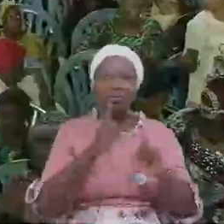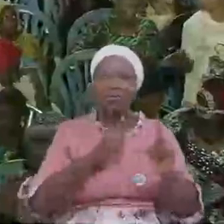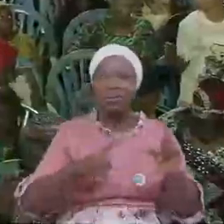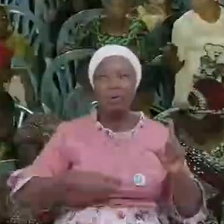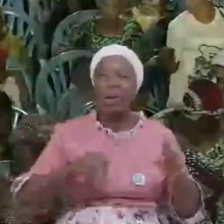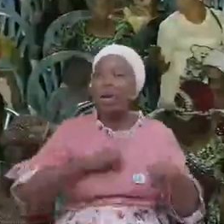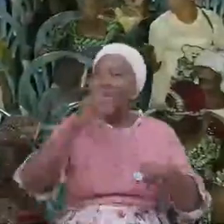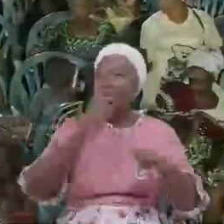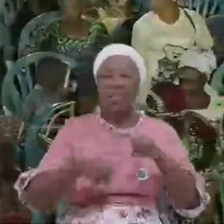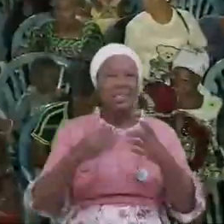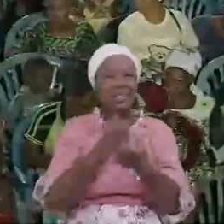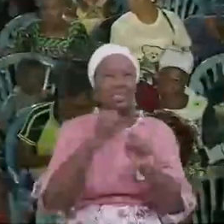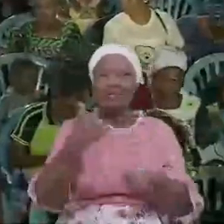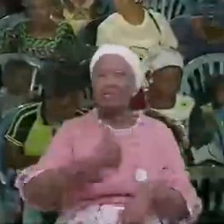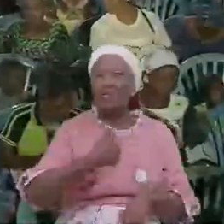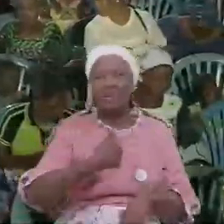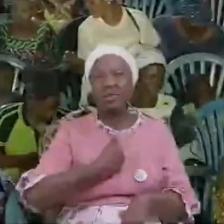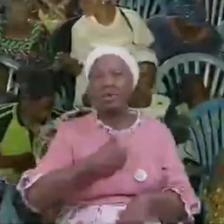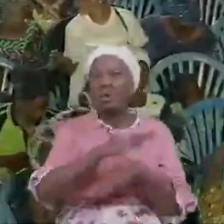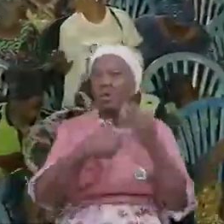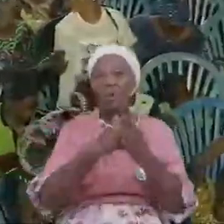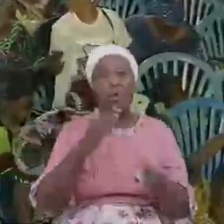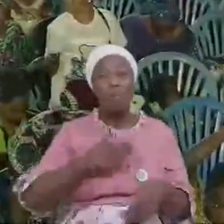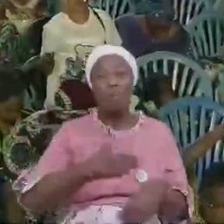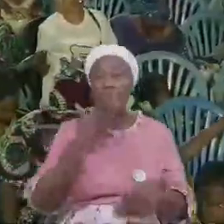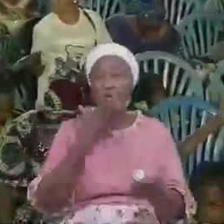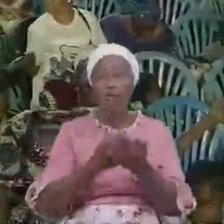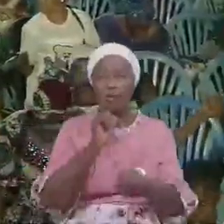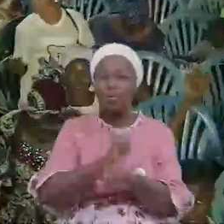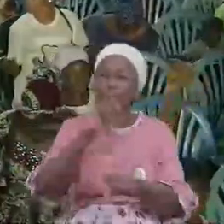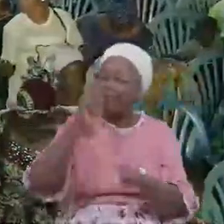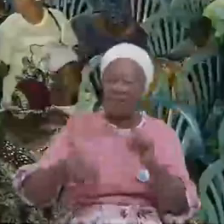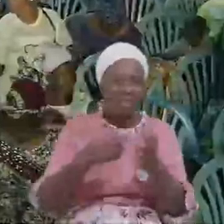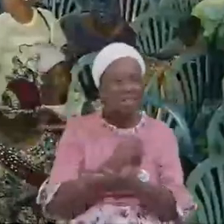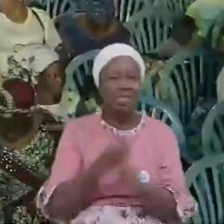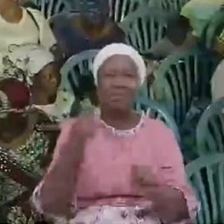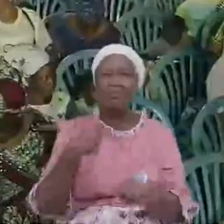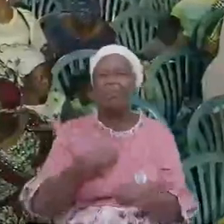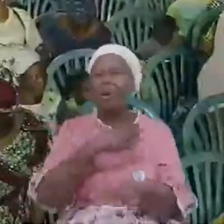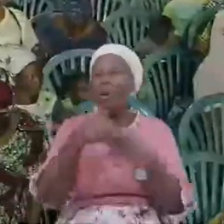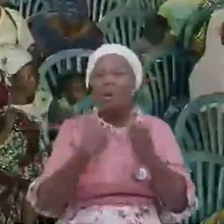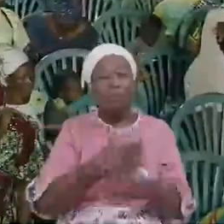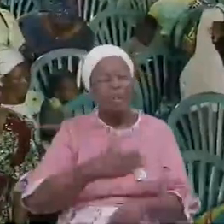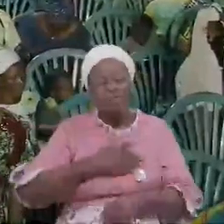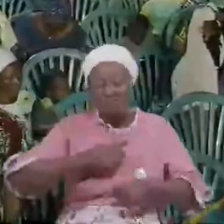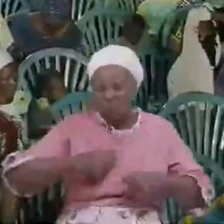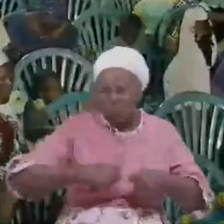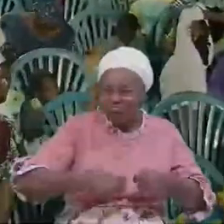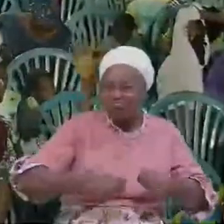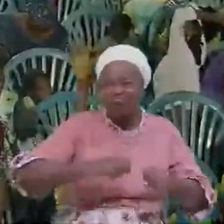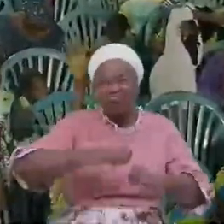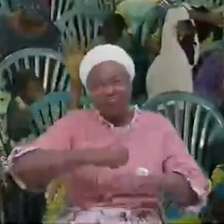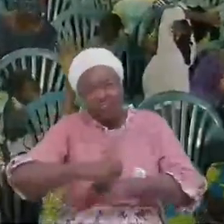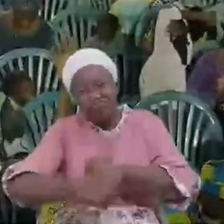Mes soi-disant bonnes œuvres ne peuvent pas me sauver. Tous mes efforts ne peuvent pas me